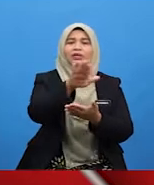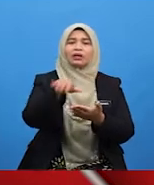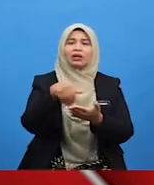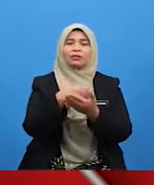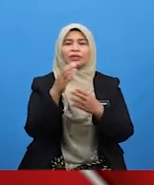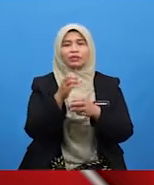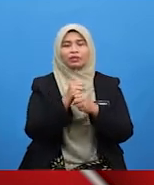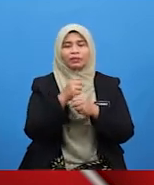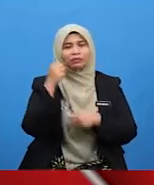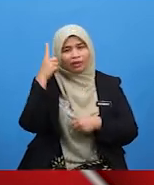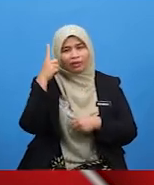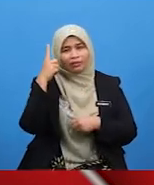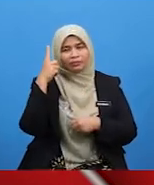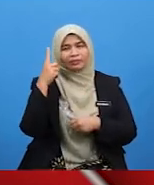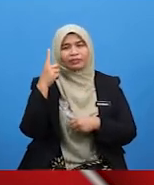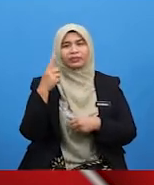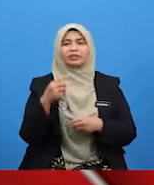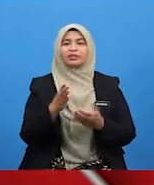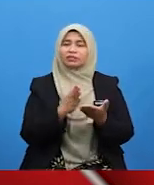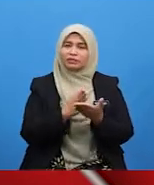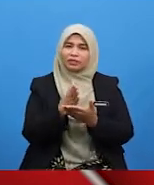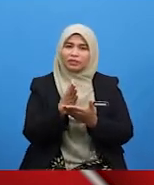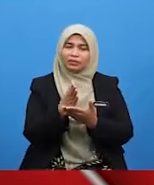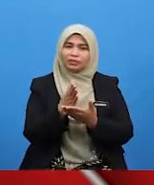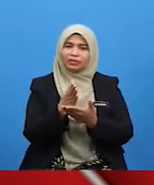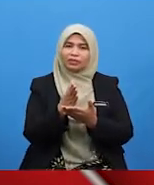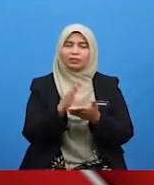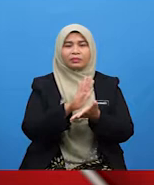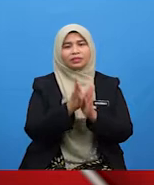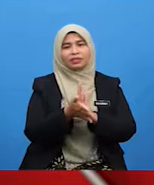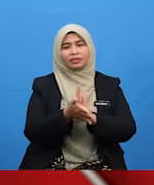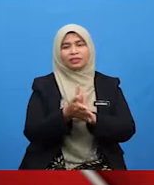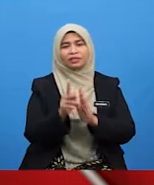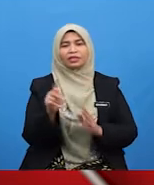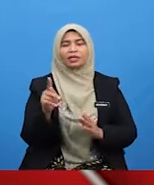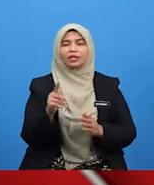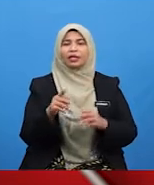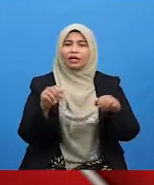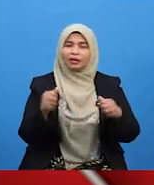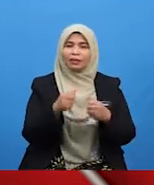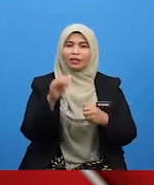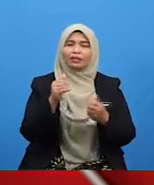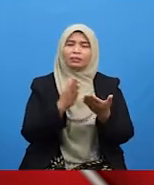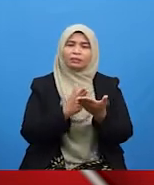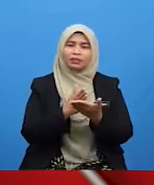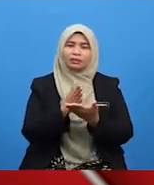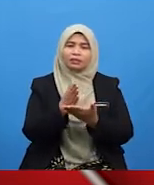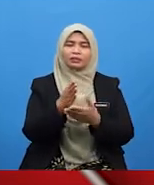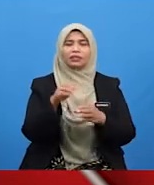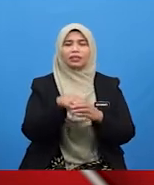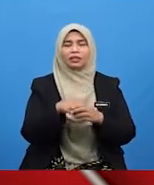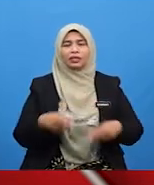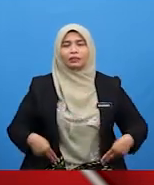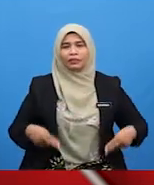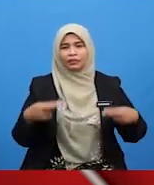dapat memahami dan menghayati seterusnya menjadikan amalan yang berterusan